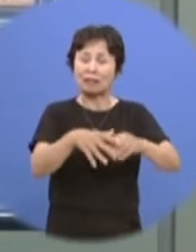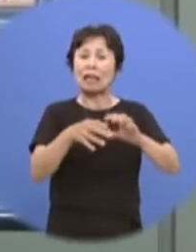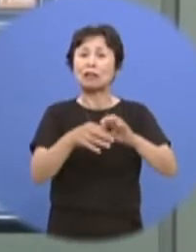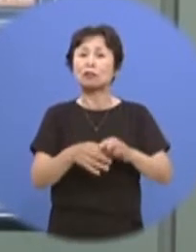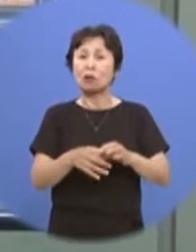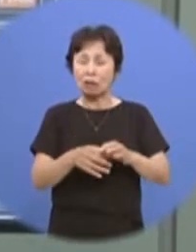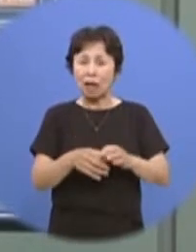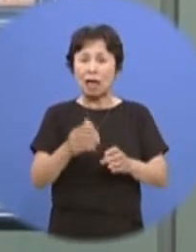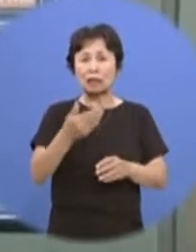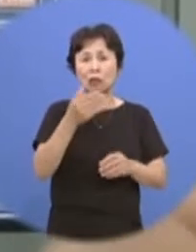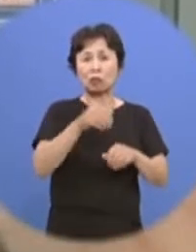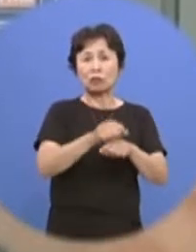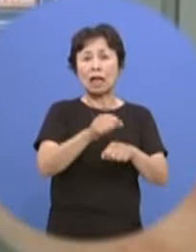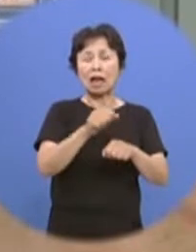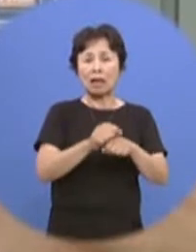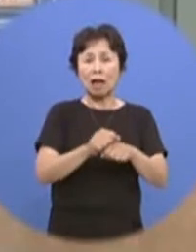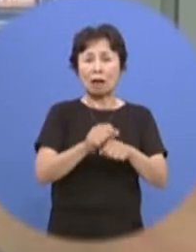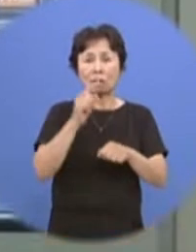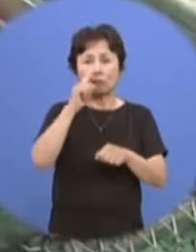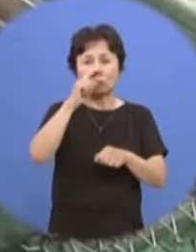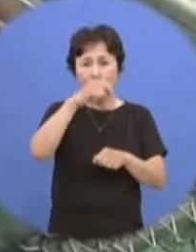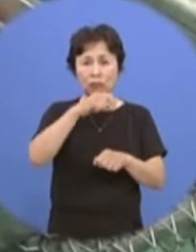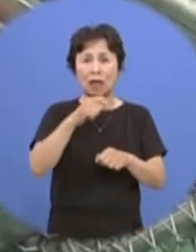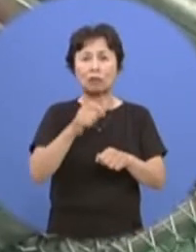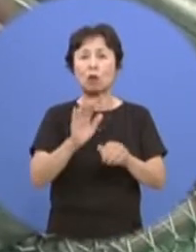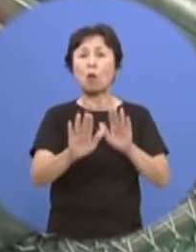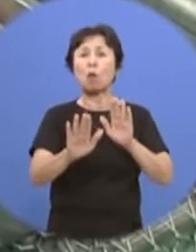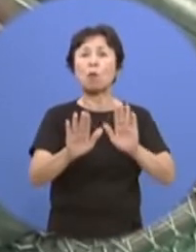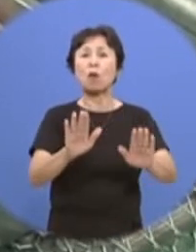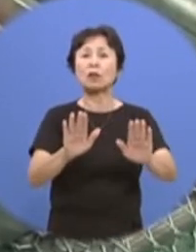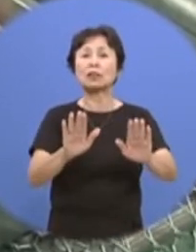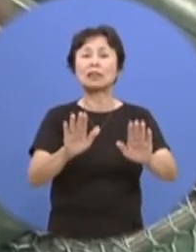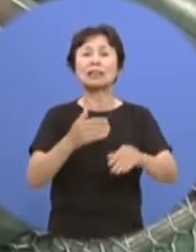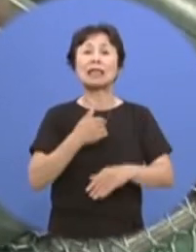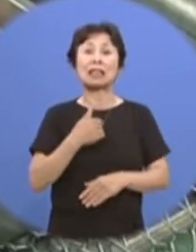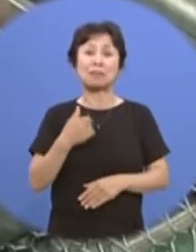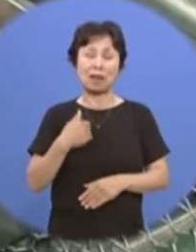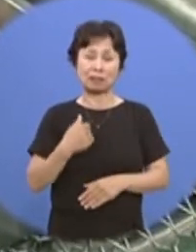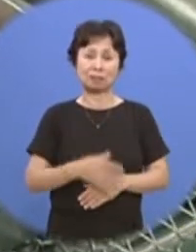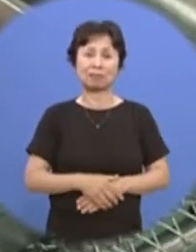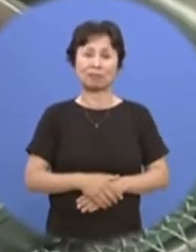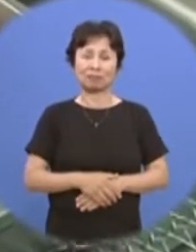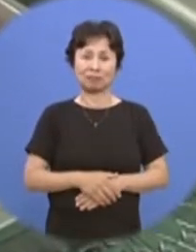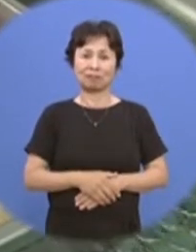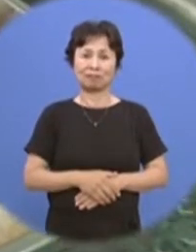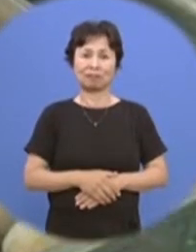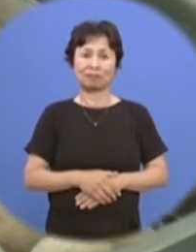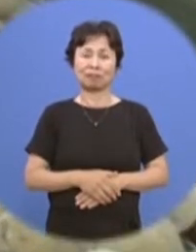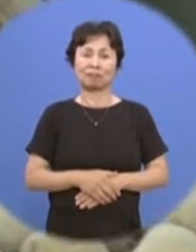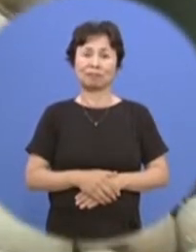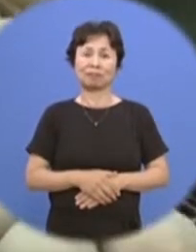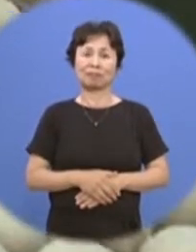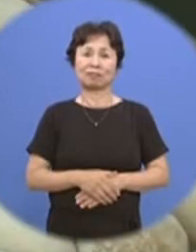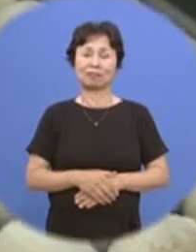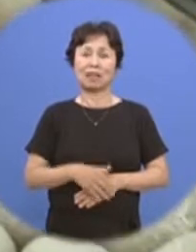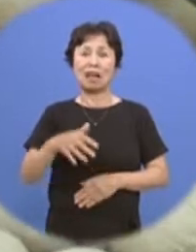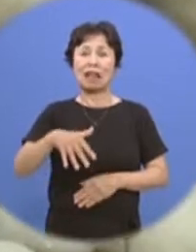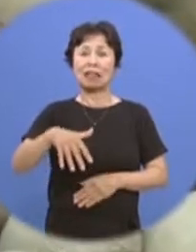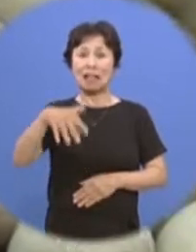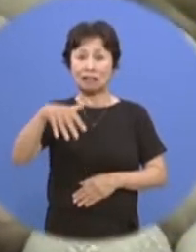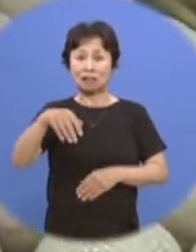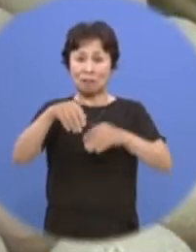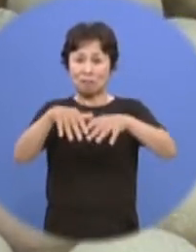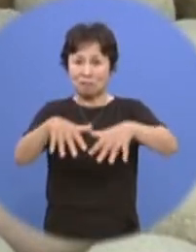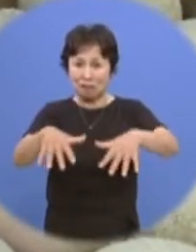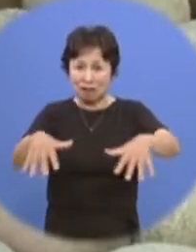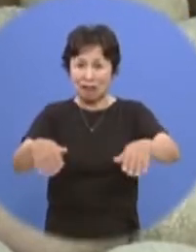化を抑えることができるというのが特徴になっています。水蒸気による加熱というのは非常に熱の伝わる速度が速